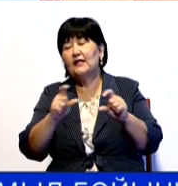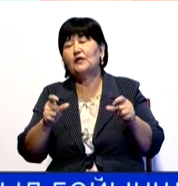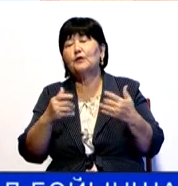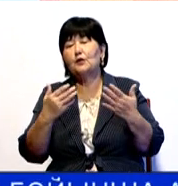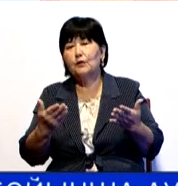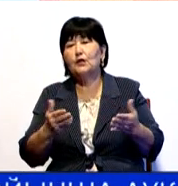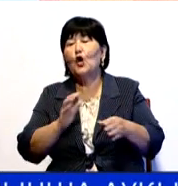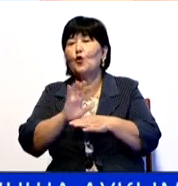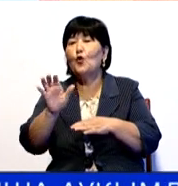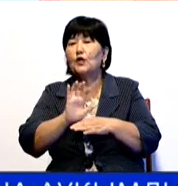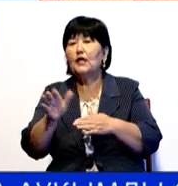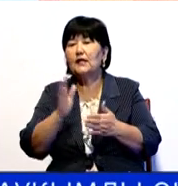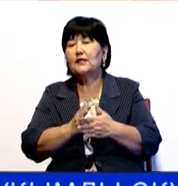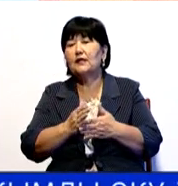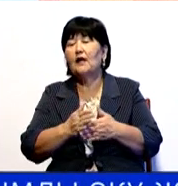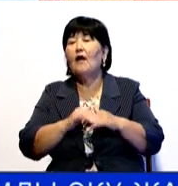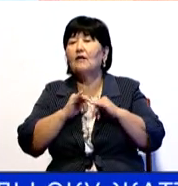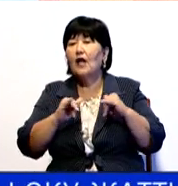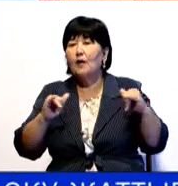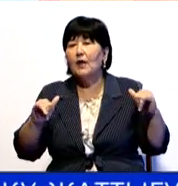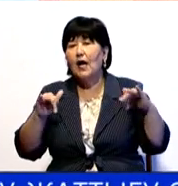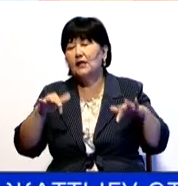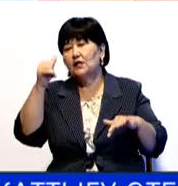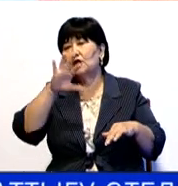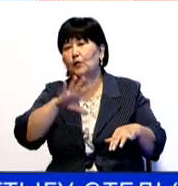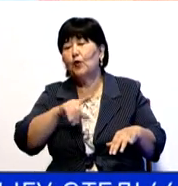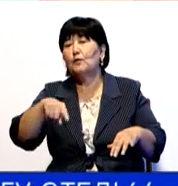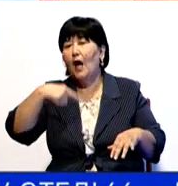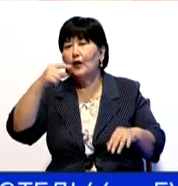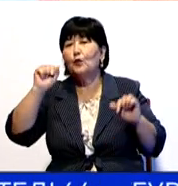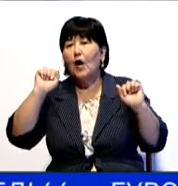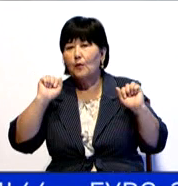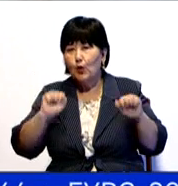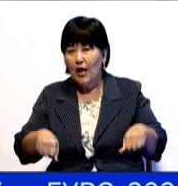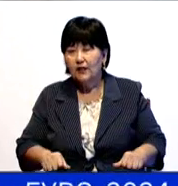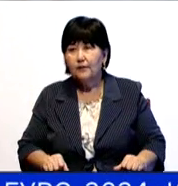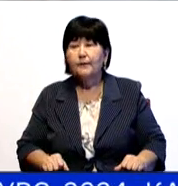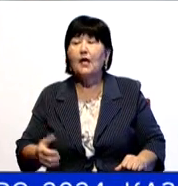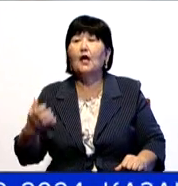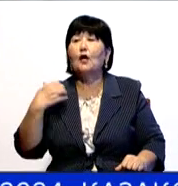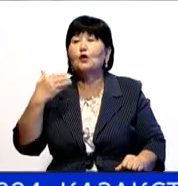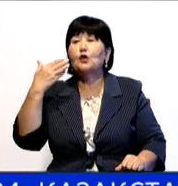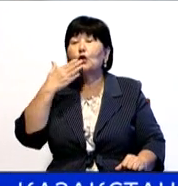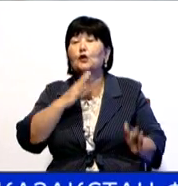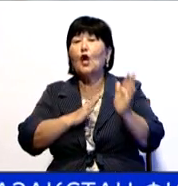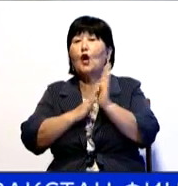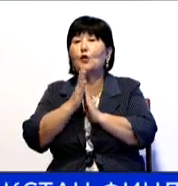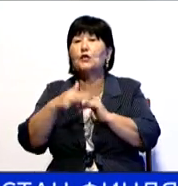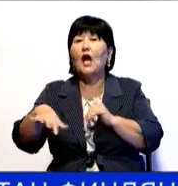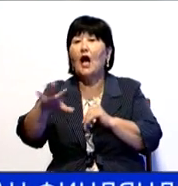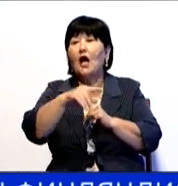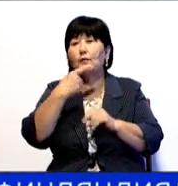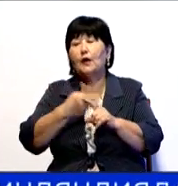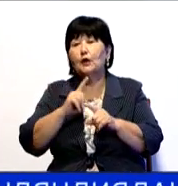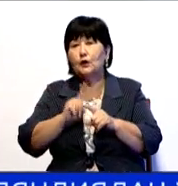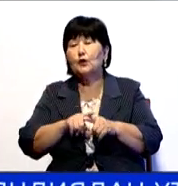өнеркәсіптің, өндірістің қарыштап дамыған жылдар болды деп ауыз толтырып айтуға болады. Қызылорда күріш өсіретін аймақ деп жатырмыз ғой.